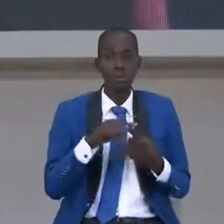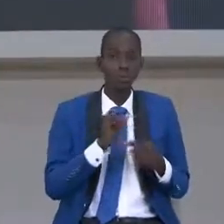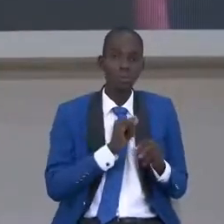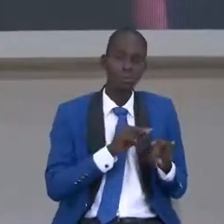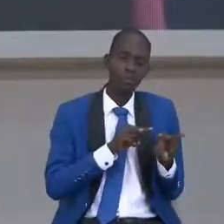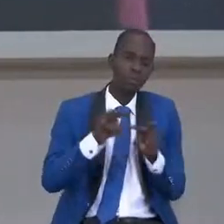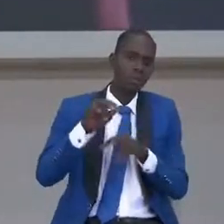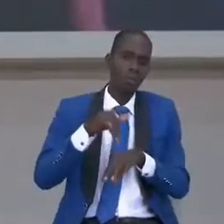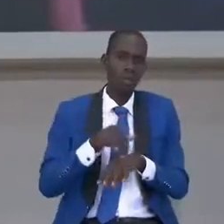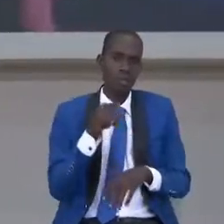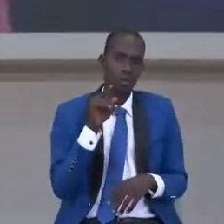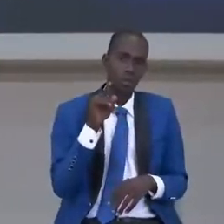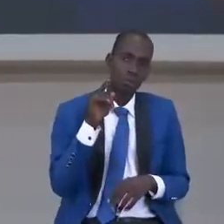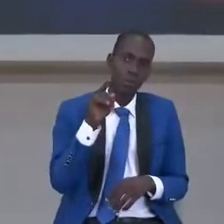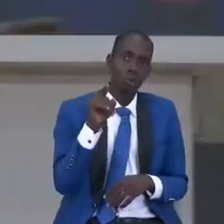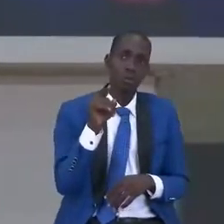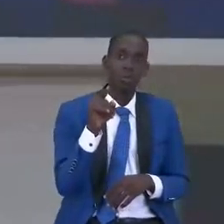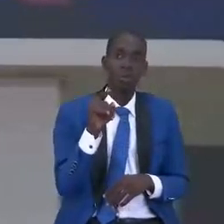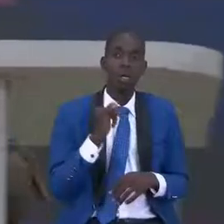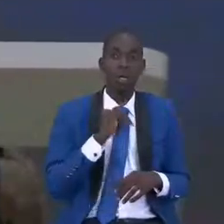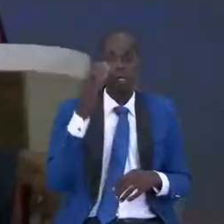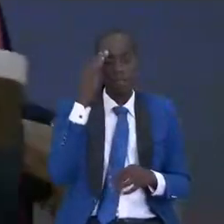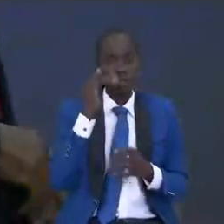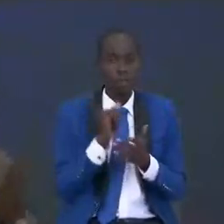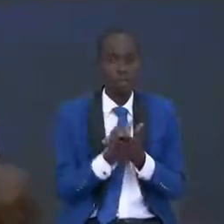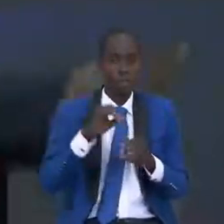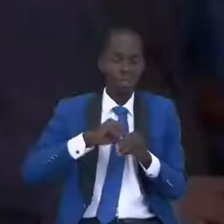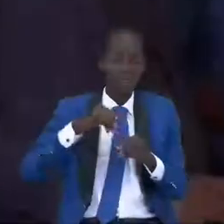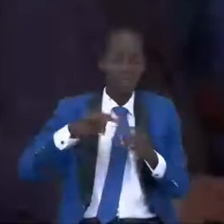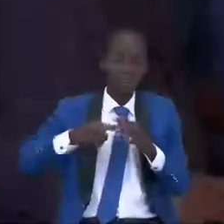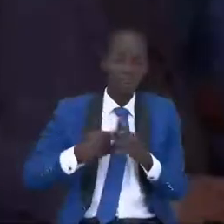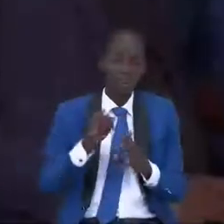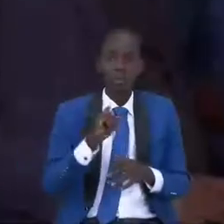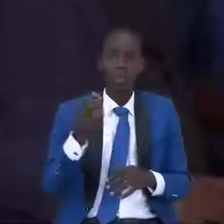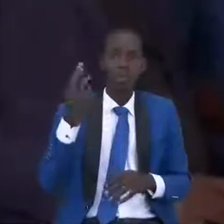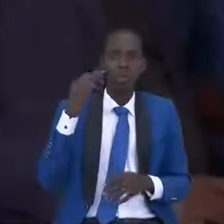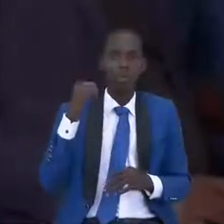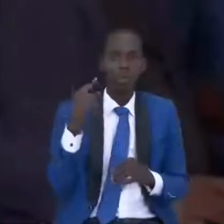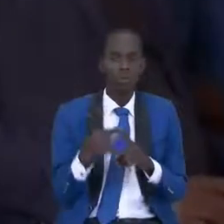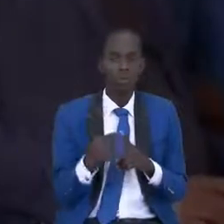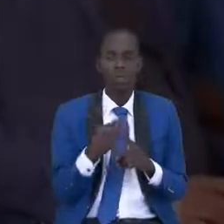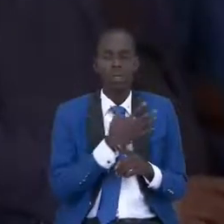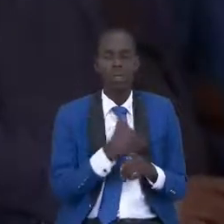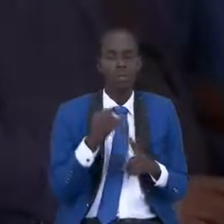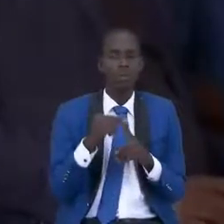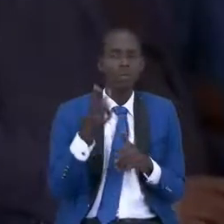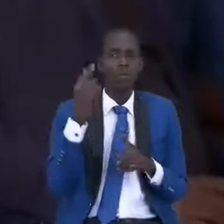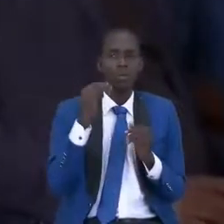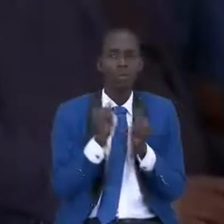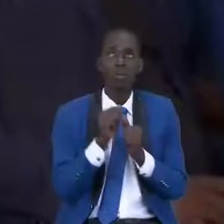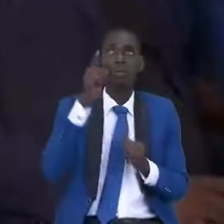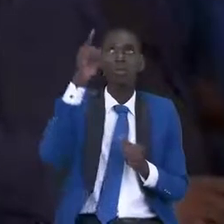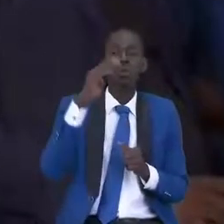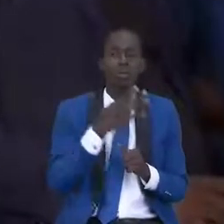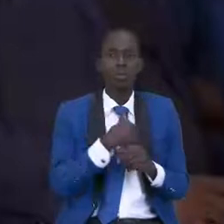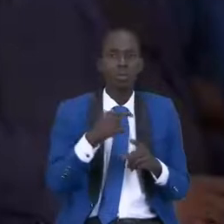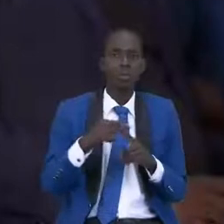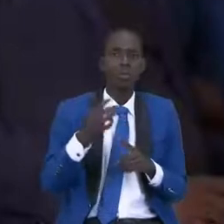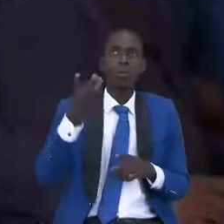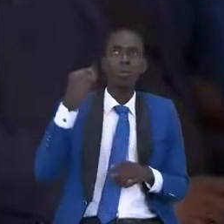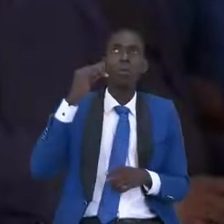sais, au début, au commencement était la parole. La parole était avec Dieu et la parole était